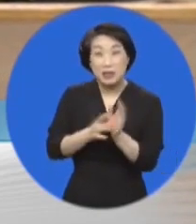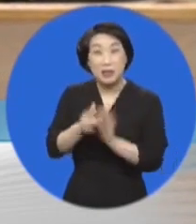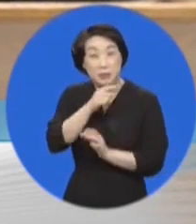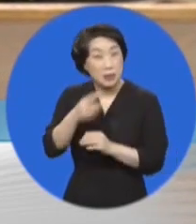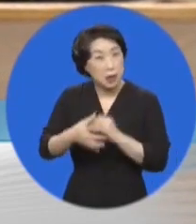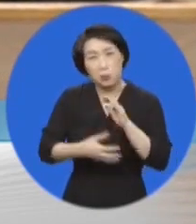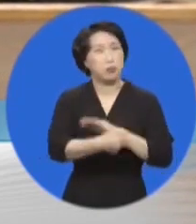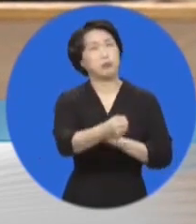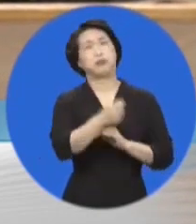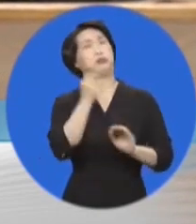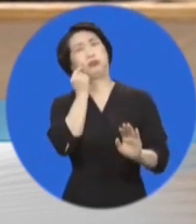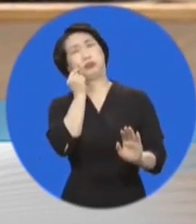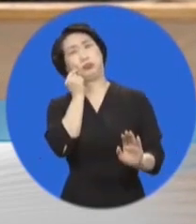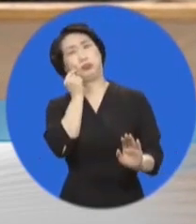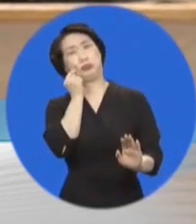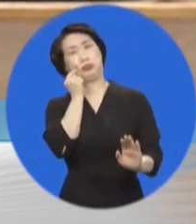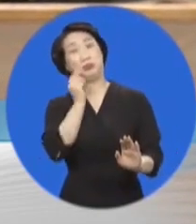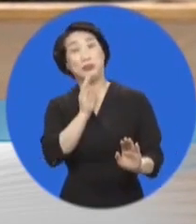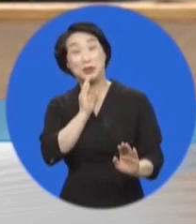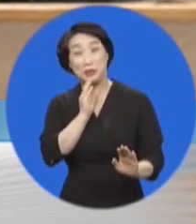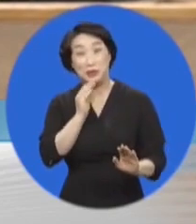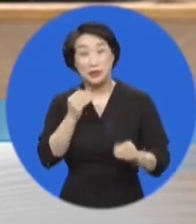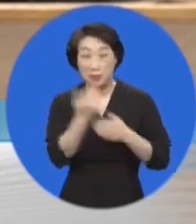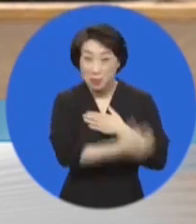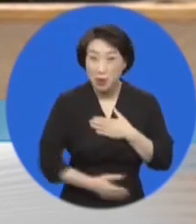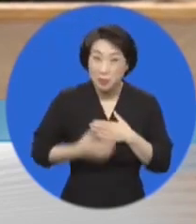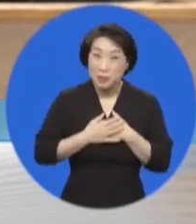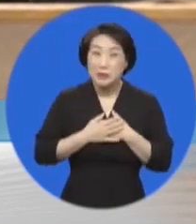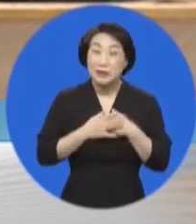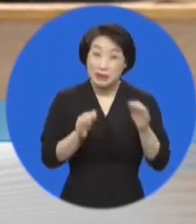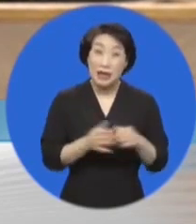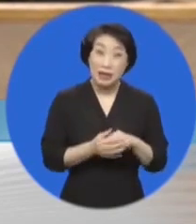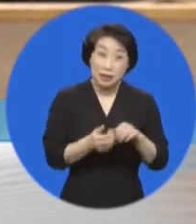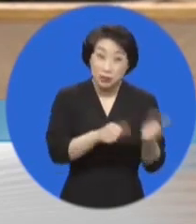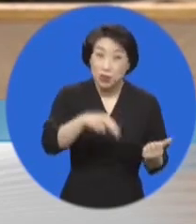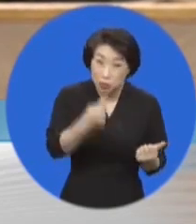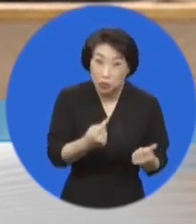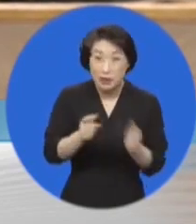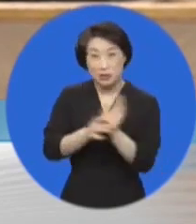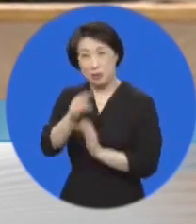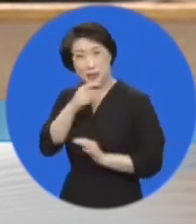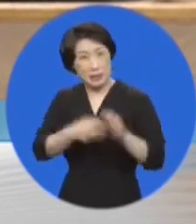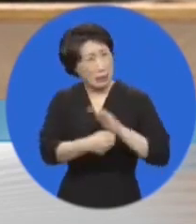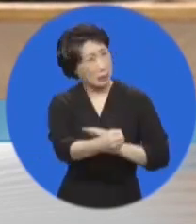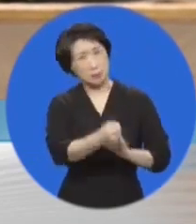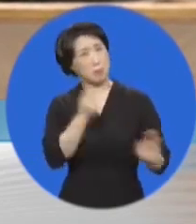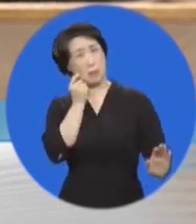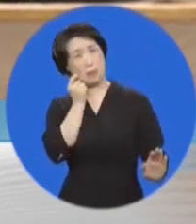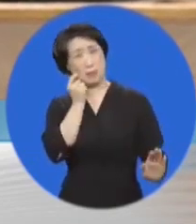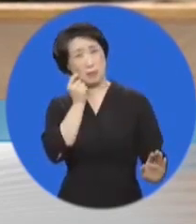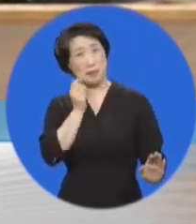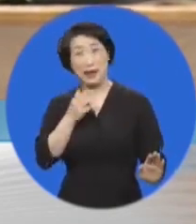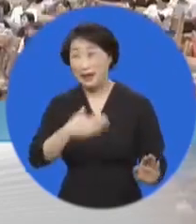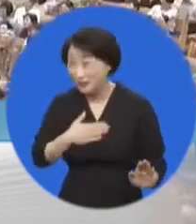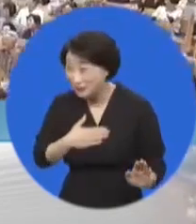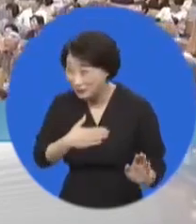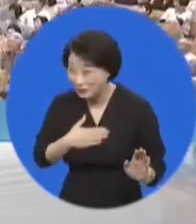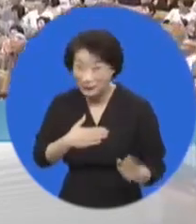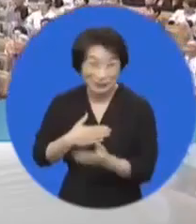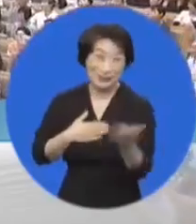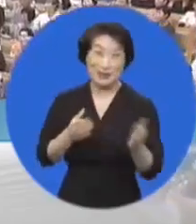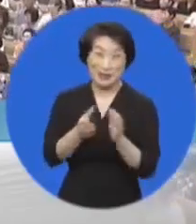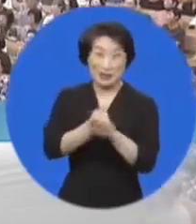못 뺏겨. 내 몸은 다 제재발기도 이것만은 못 뺏어가. 아멘 합시다.